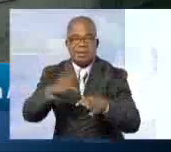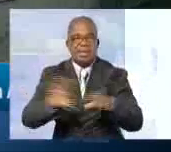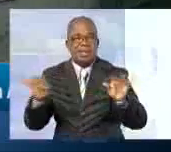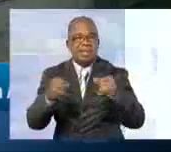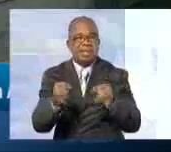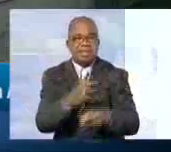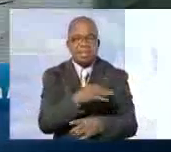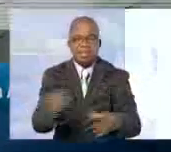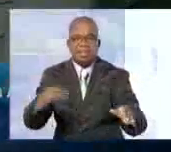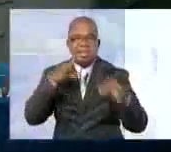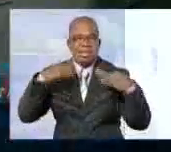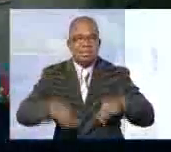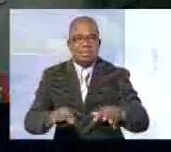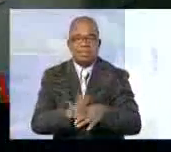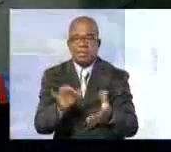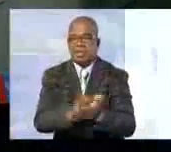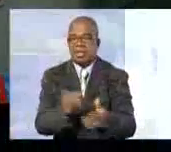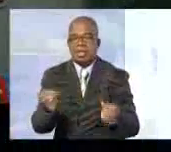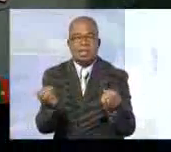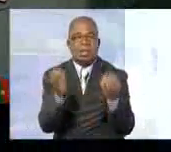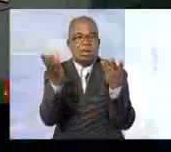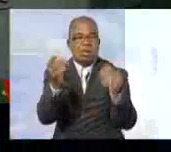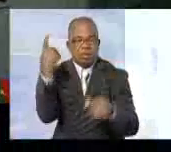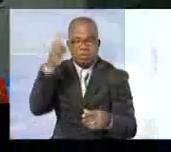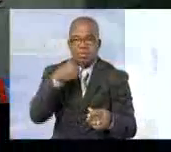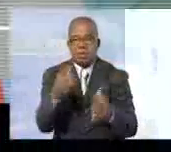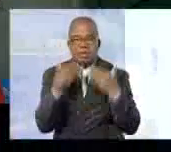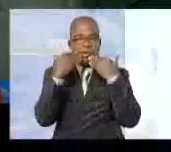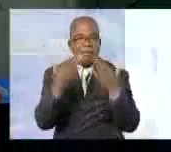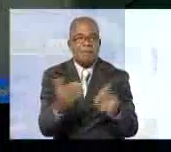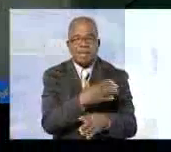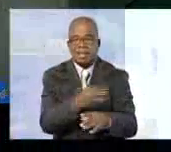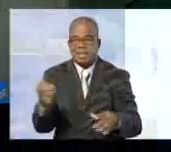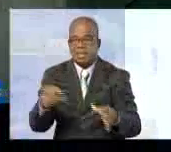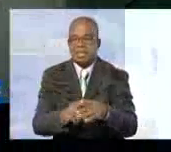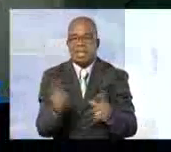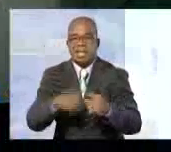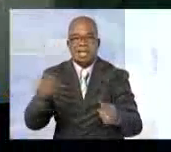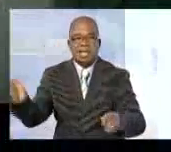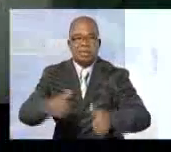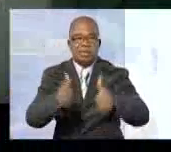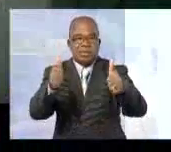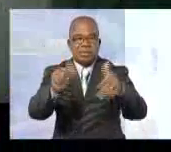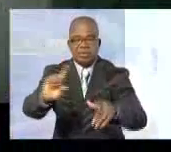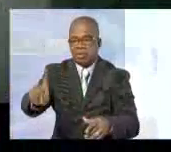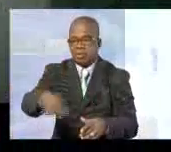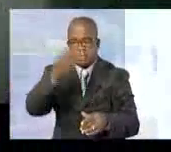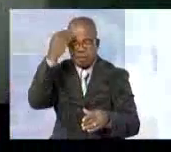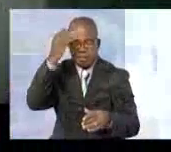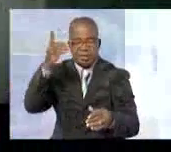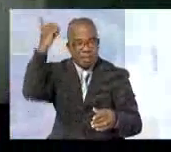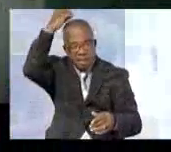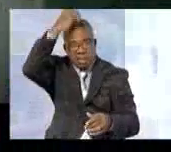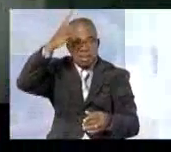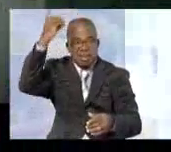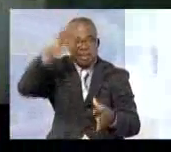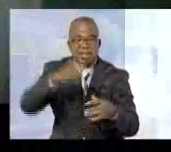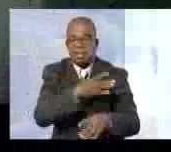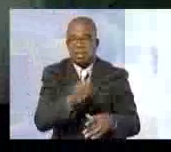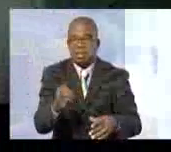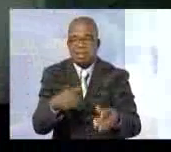de l'occasion pour remercier Son Excellence, Monsieur le Premier ministre de la République de Côte d'Ivoire, pour avoir